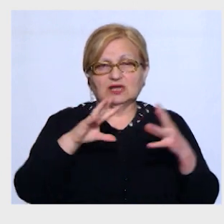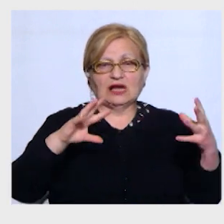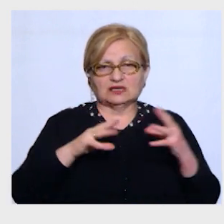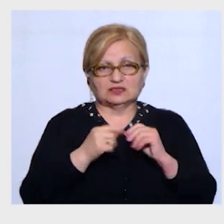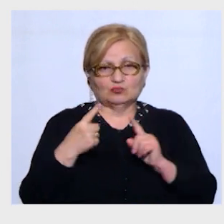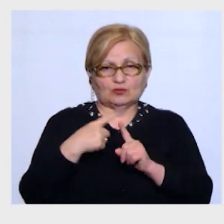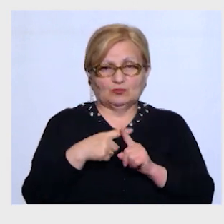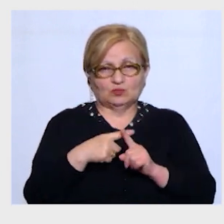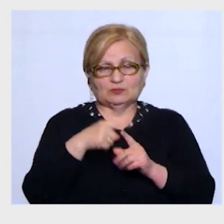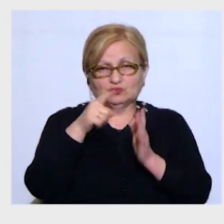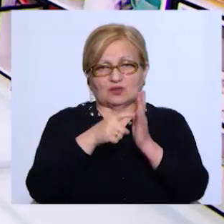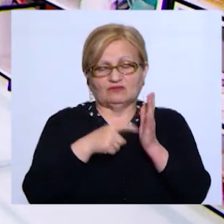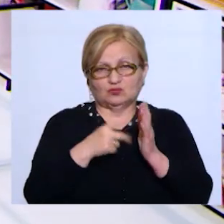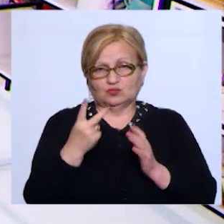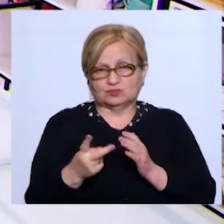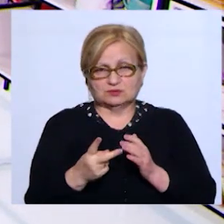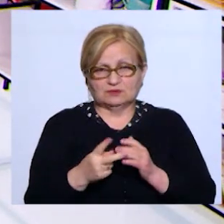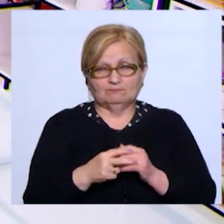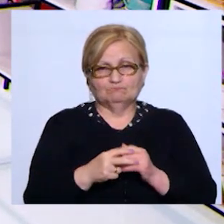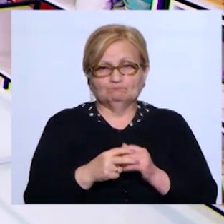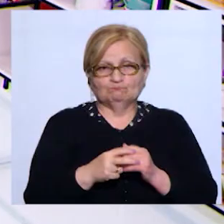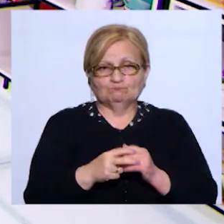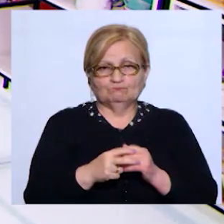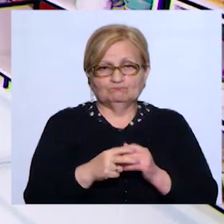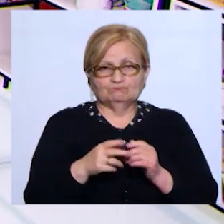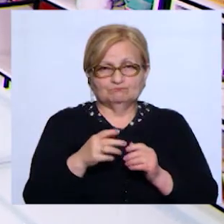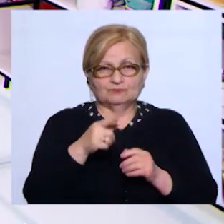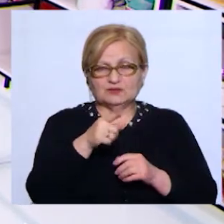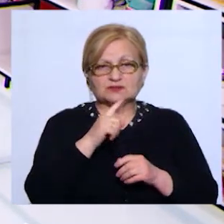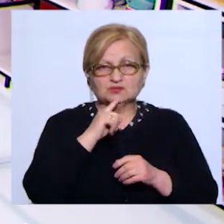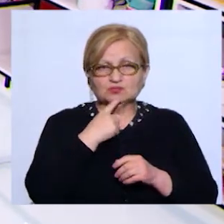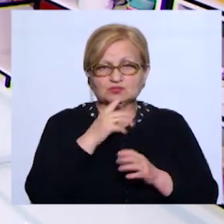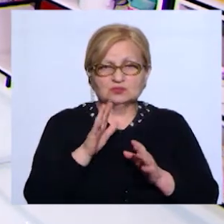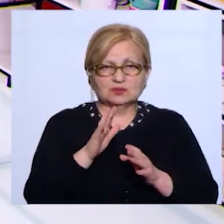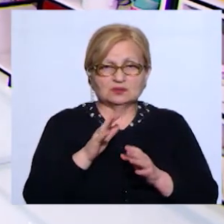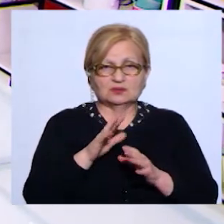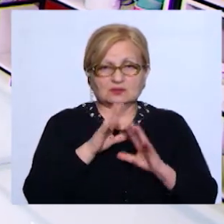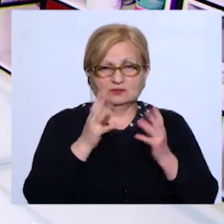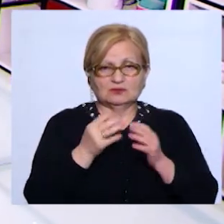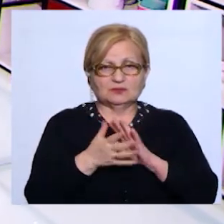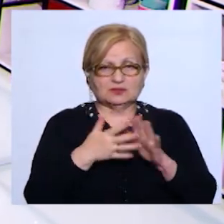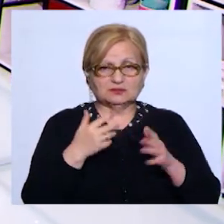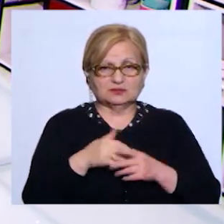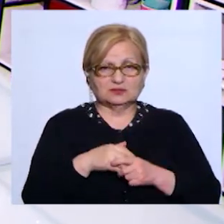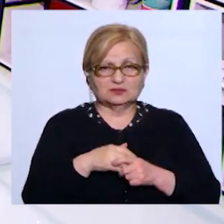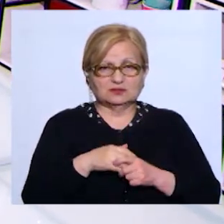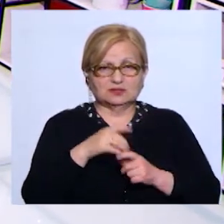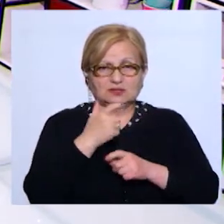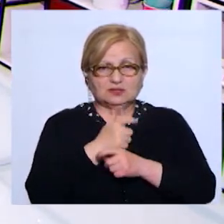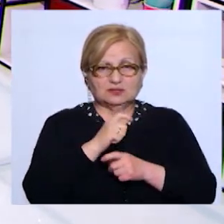არითმეტიკული არის, ესე იგი მედიანა. მე მგონი ჯერჯერობით არაფერი რთული არ მithkoms, ყველაფერი გასაგებია.